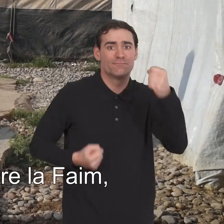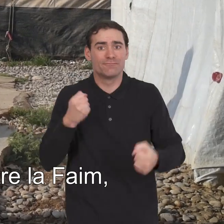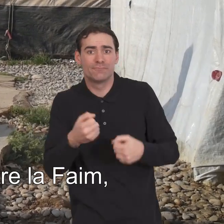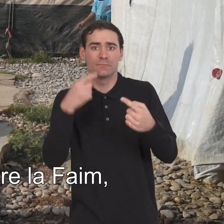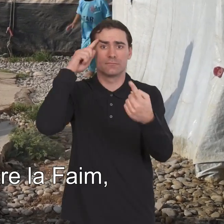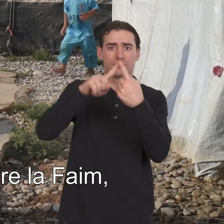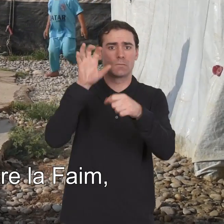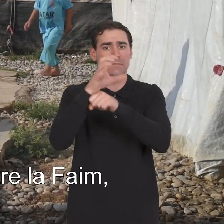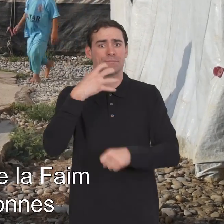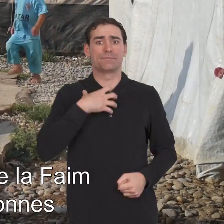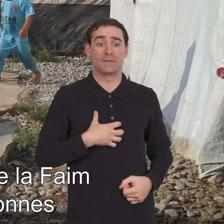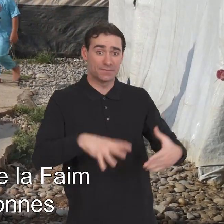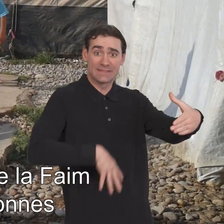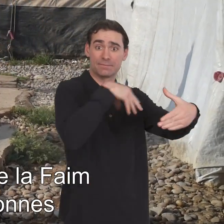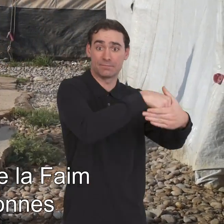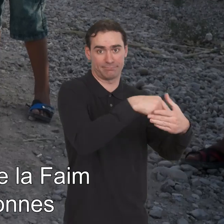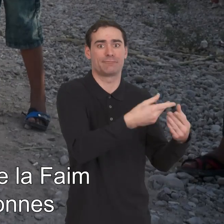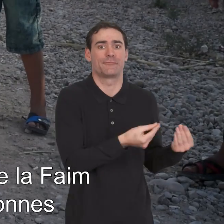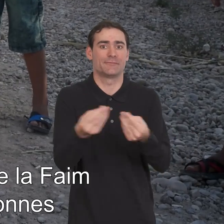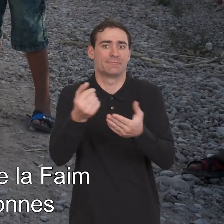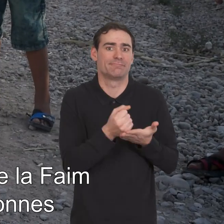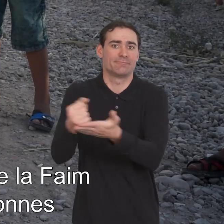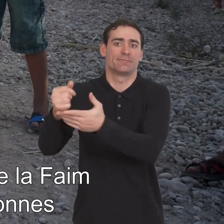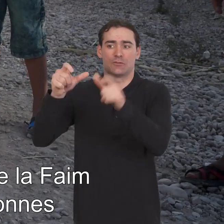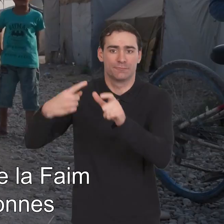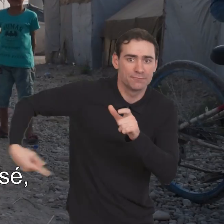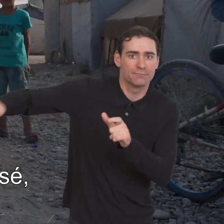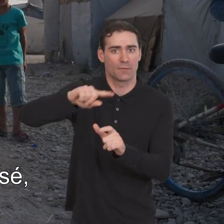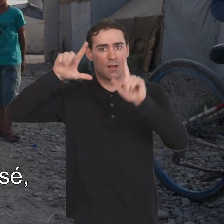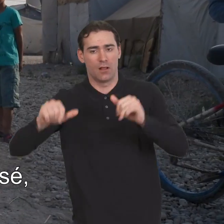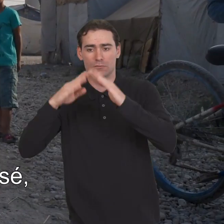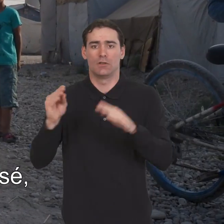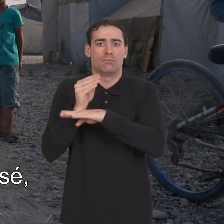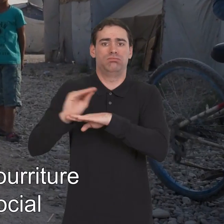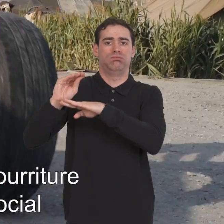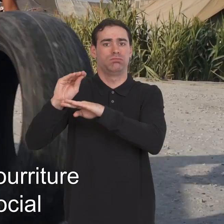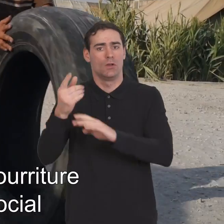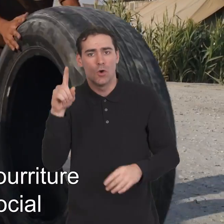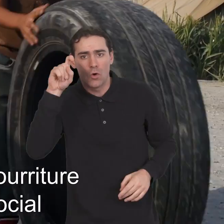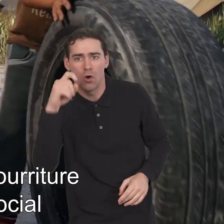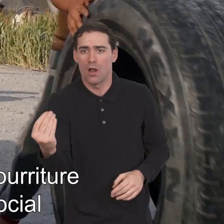En participant à la course contre la faim, vous allez aider Action contre la faim à accompagner ces personnes à trouver un lieu sécurisé,